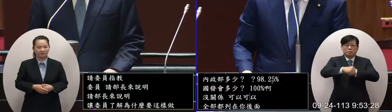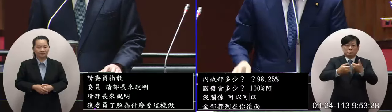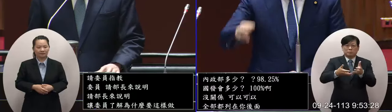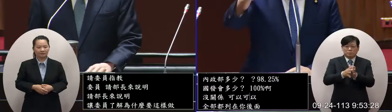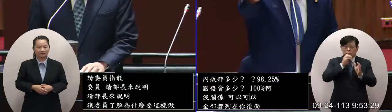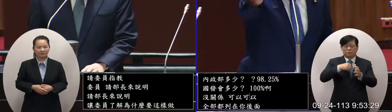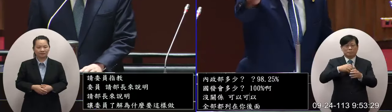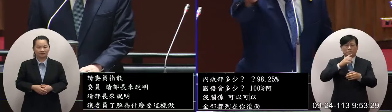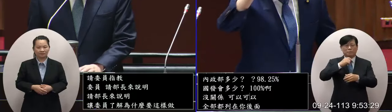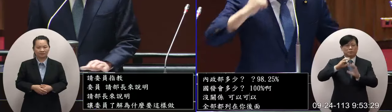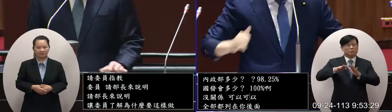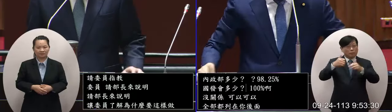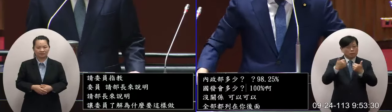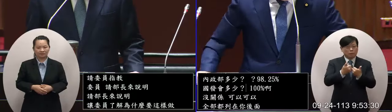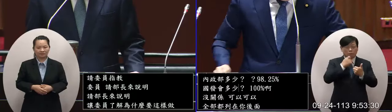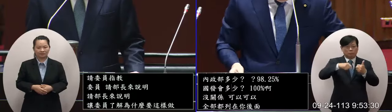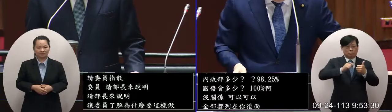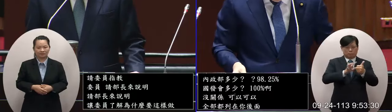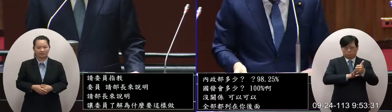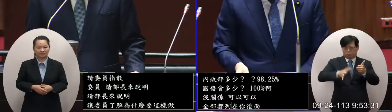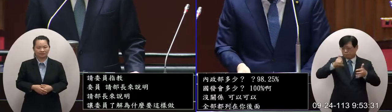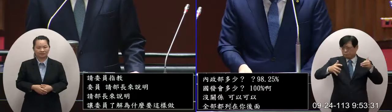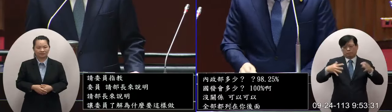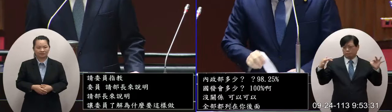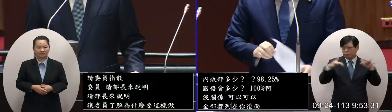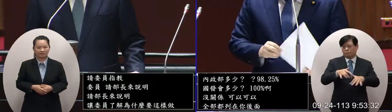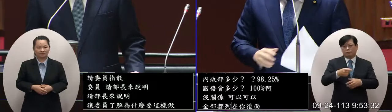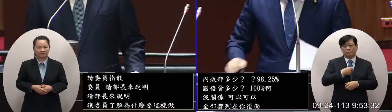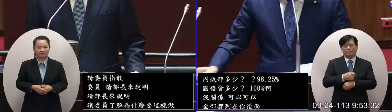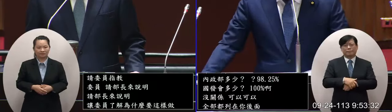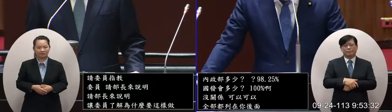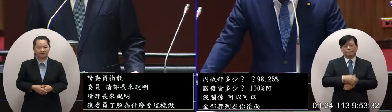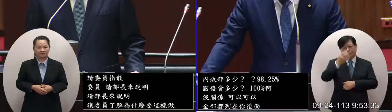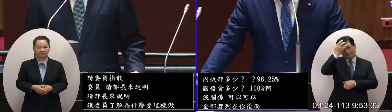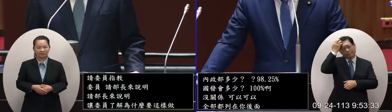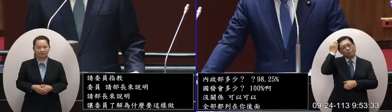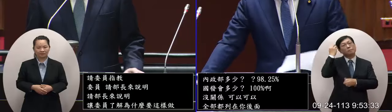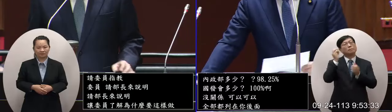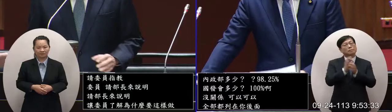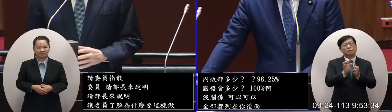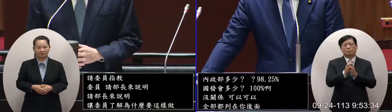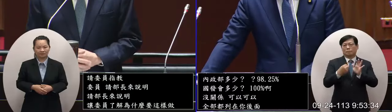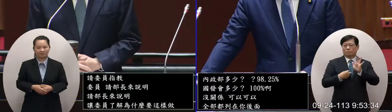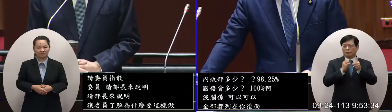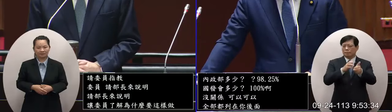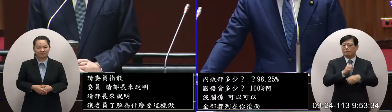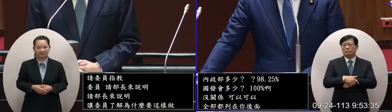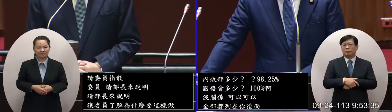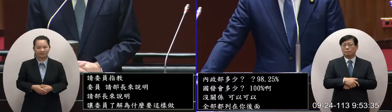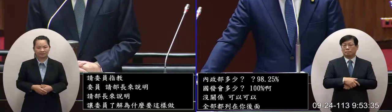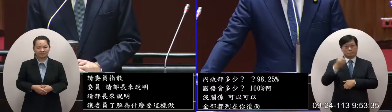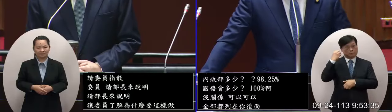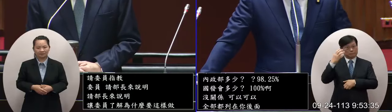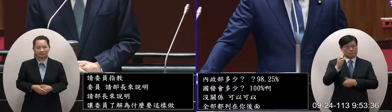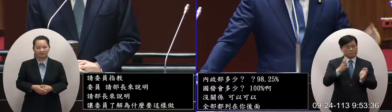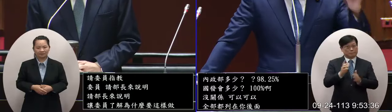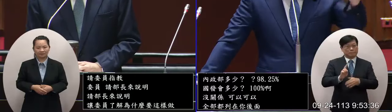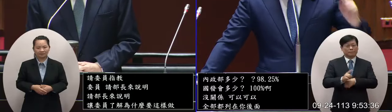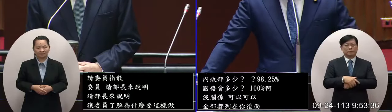国发会主管院长，请你们全部上来哈。好，没关系，我要跟你讲，我就要讲新方法